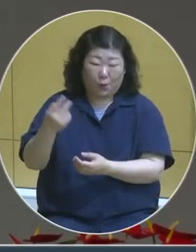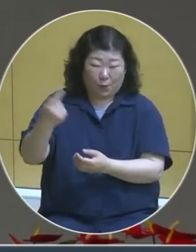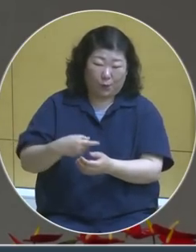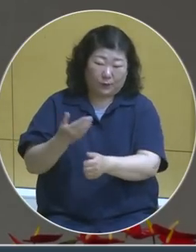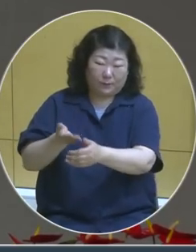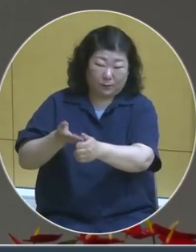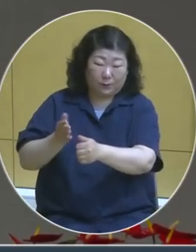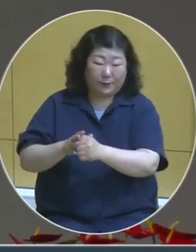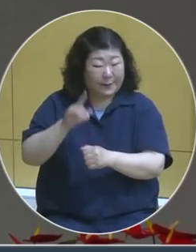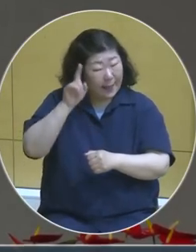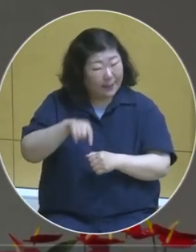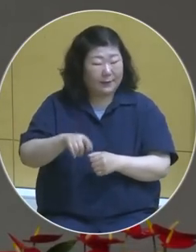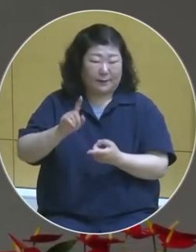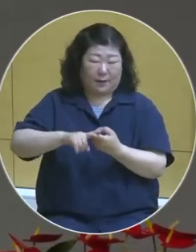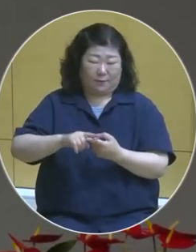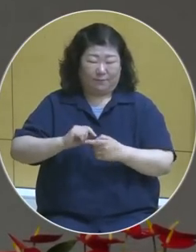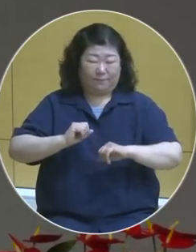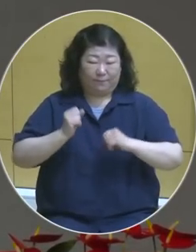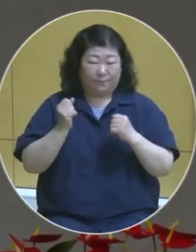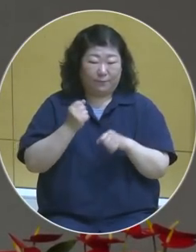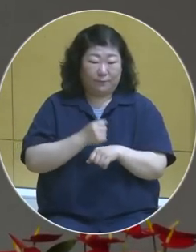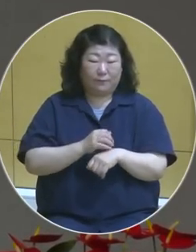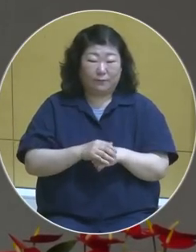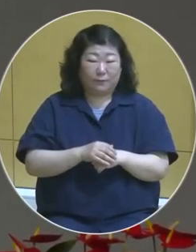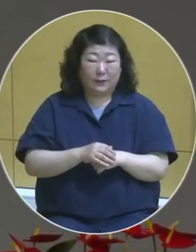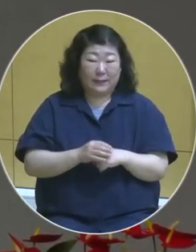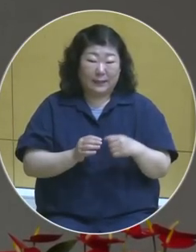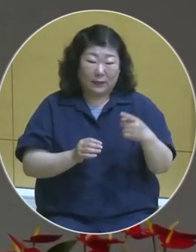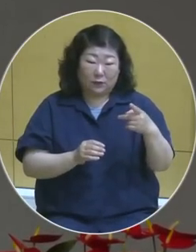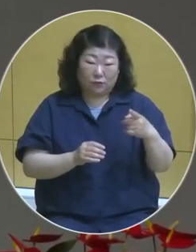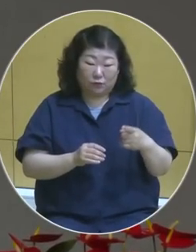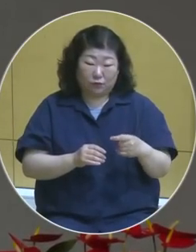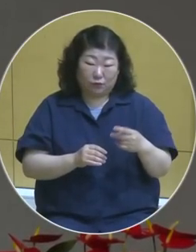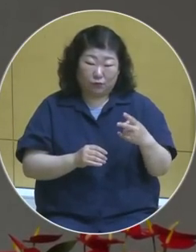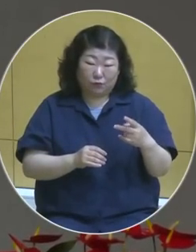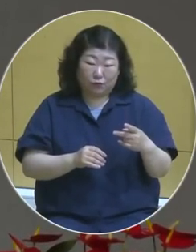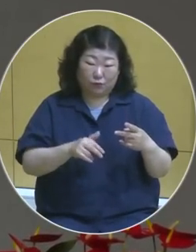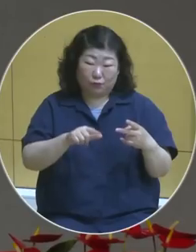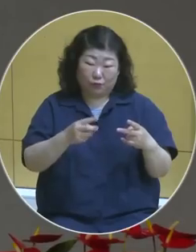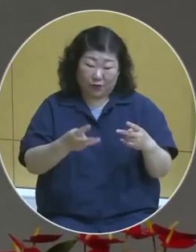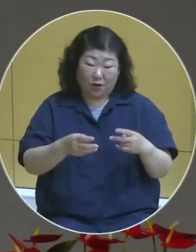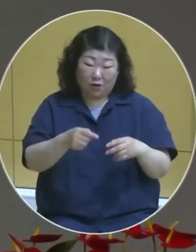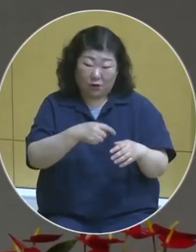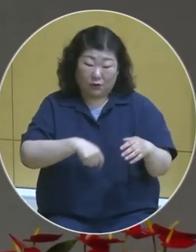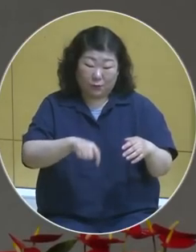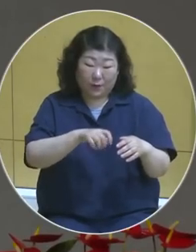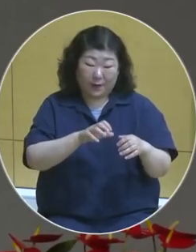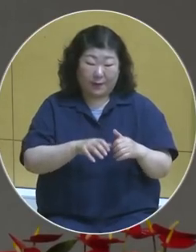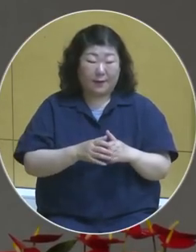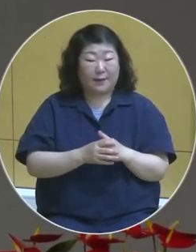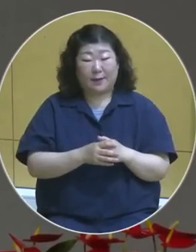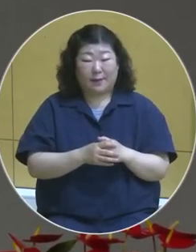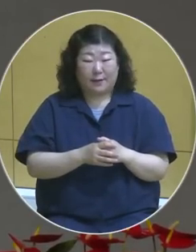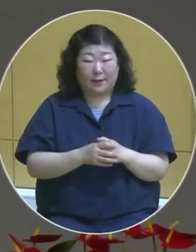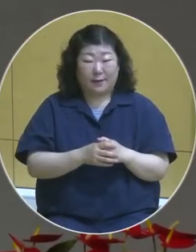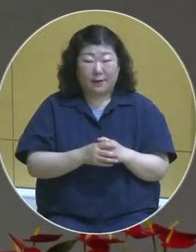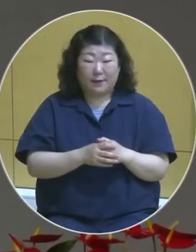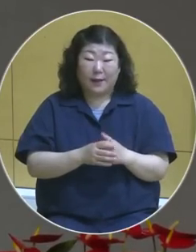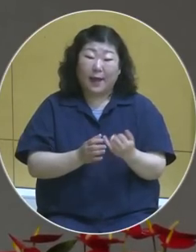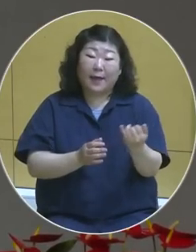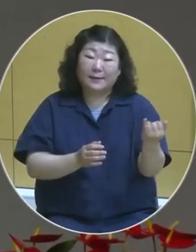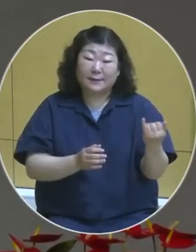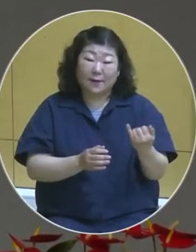하리이다. 이 2절 속에 에스더 속에 들어있는 겸손의 모습을 보게 됩니다. 에스더는 왕이